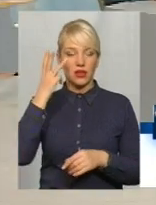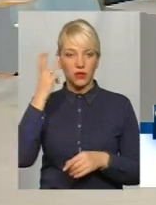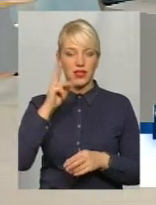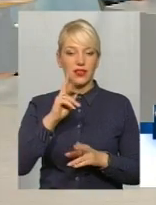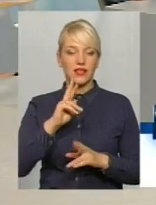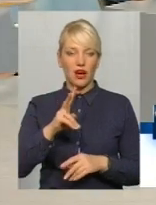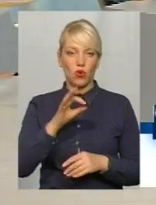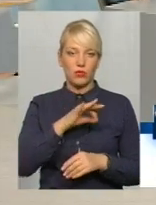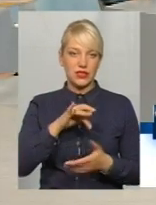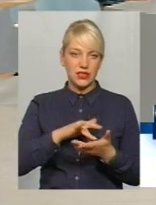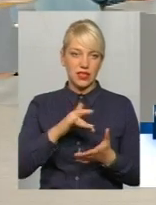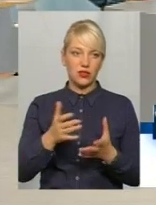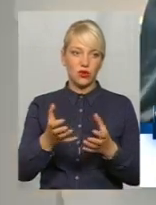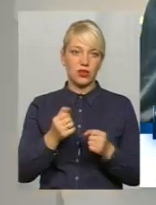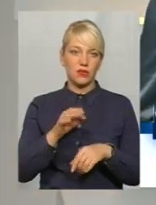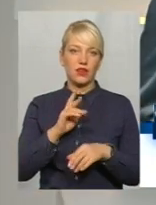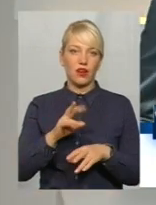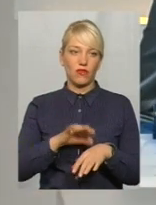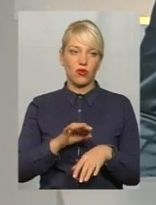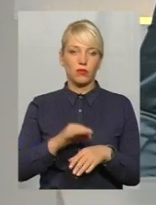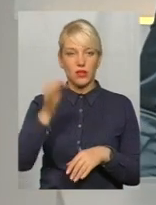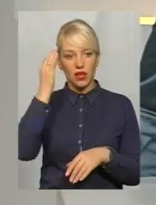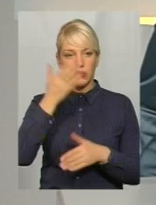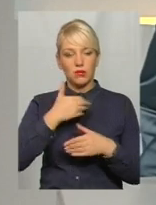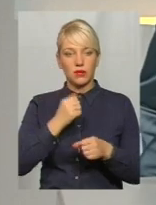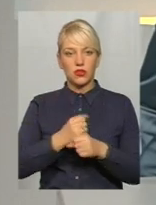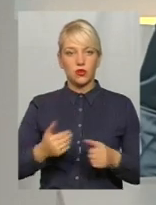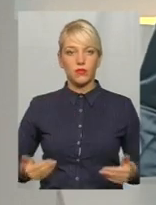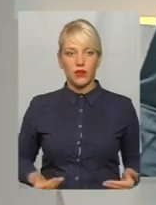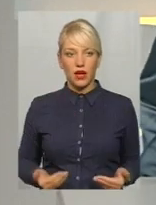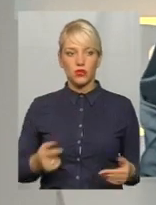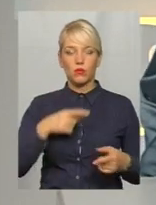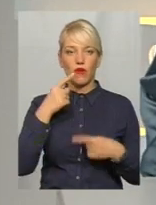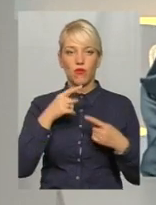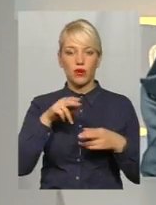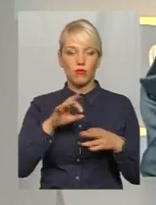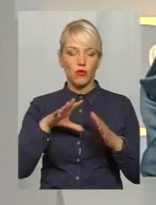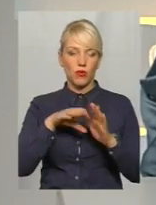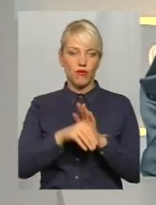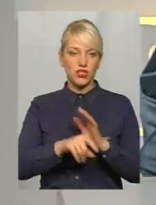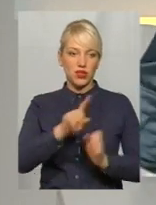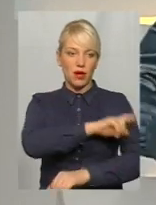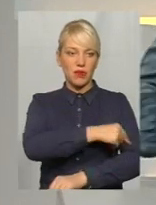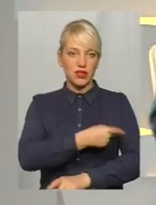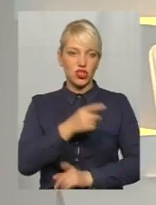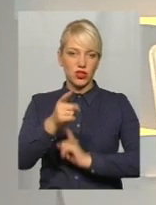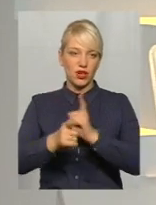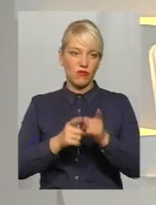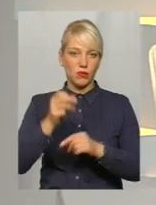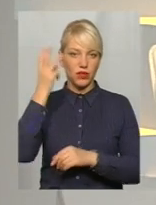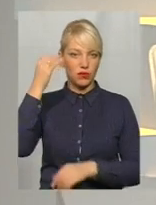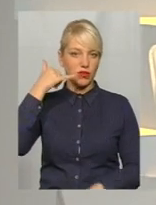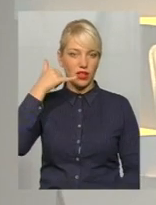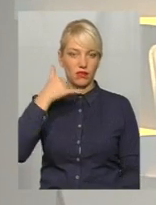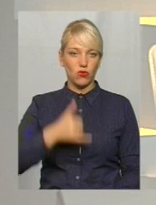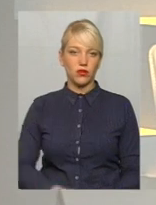обласний центр отримав сьогодні хворобу. Нагадую, працюємо для вас наживо, говоримо про впровадження медичної реформи на Хмельниччині. Слухаємо